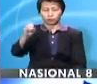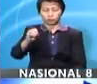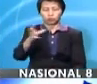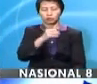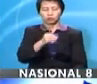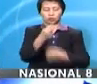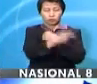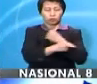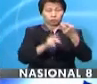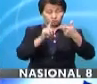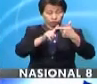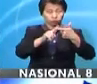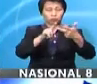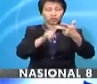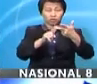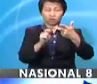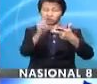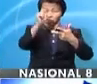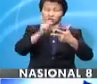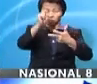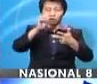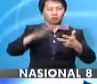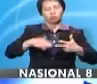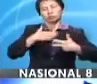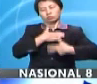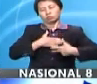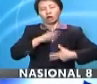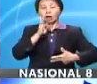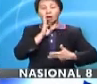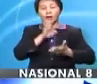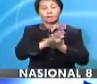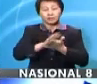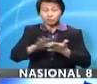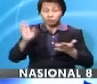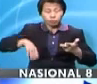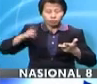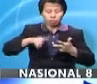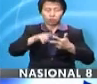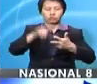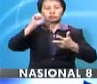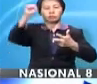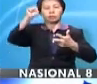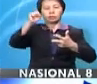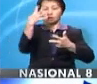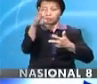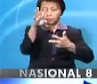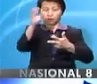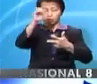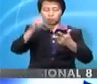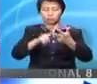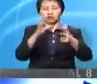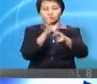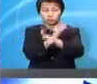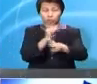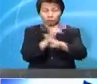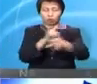Manakala negeri kedua dan ketiga tertinggi yang belum menikmati perkhidmatan air terawat ialah Sabah 14% serta